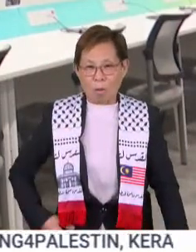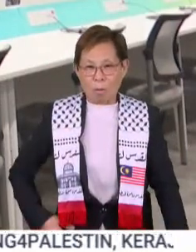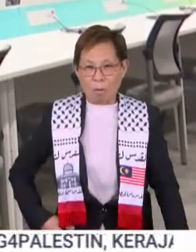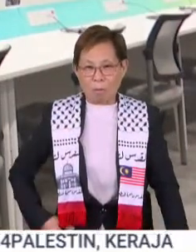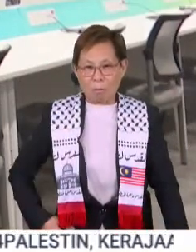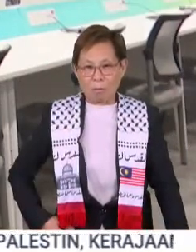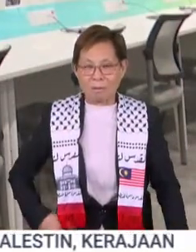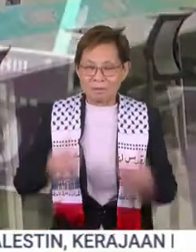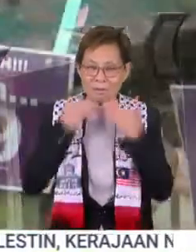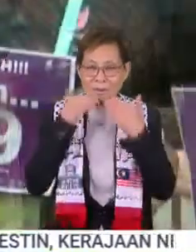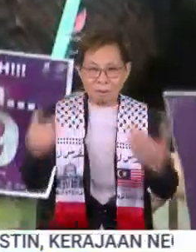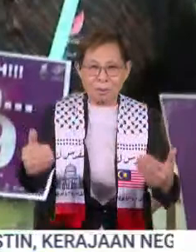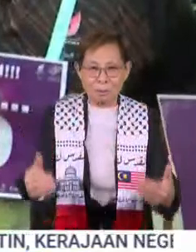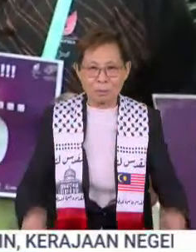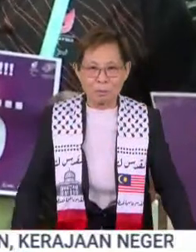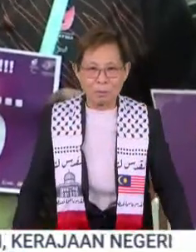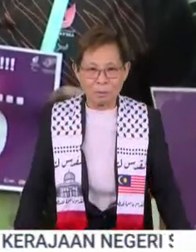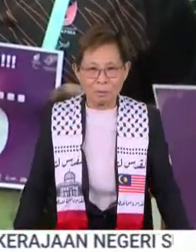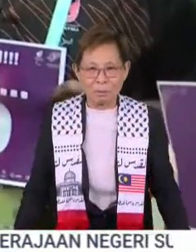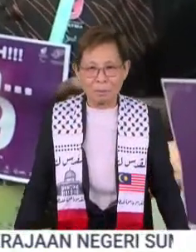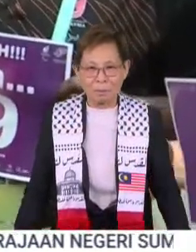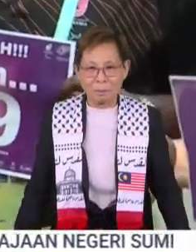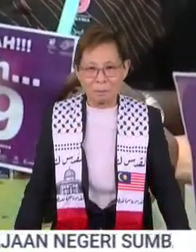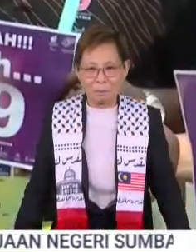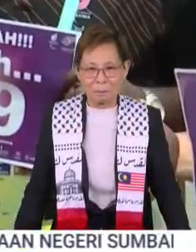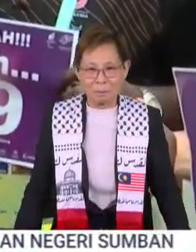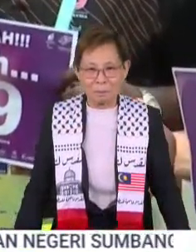Show, Xie Xie.